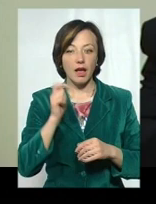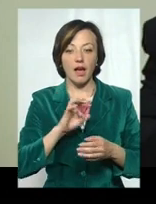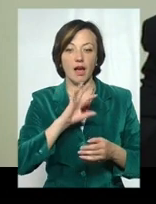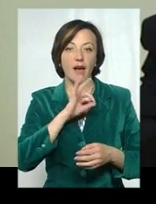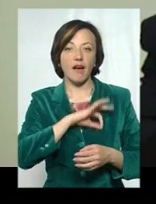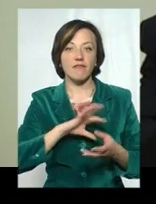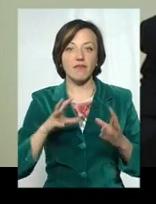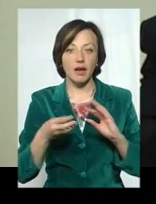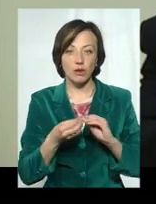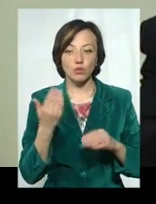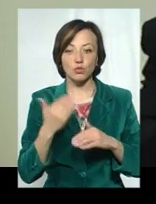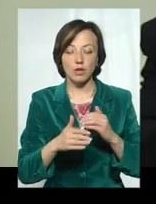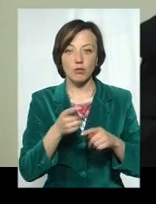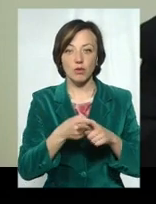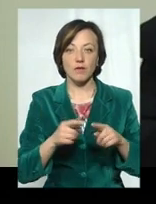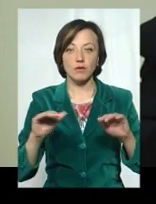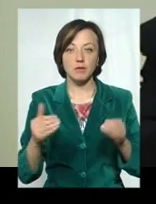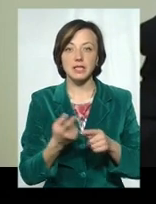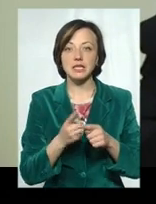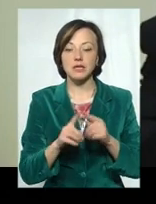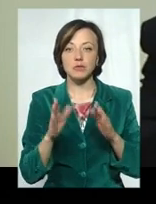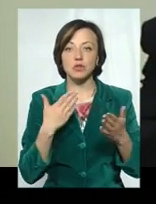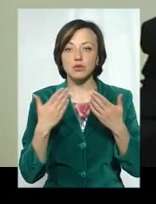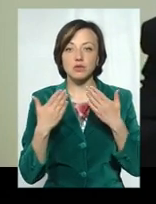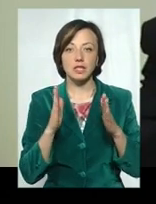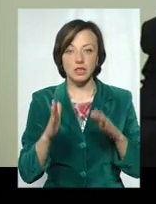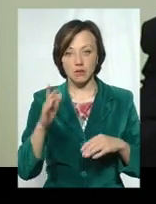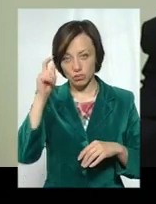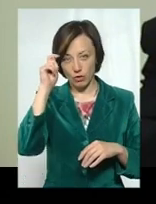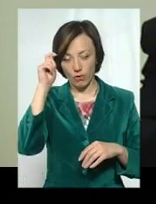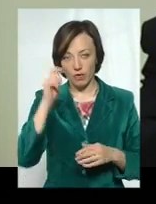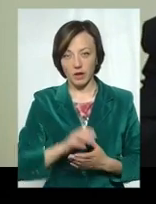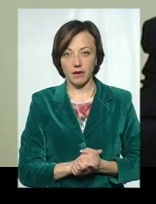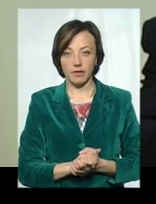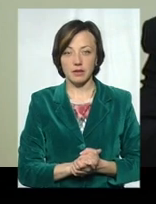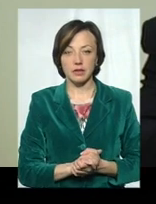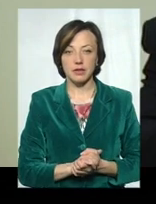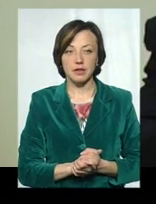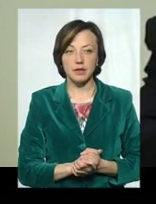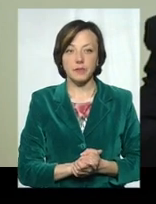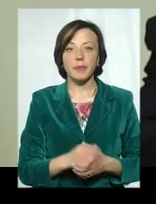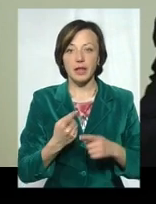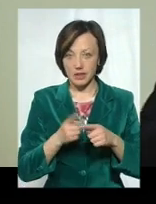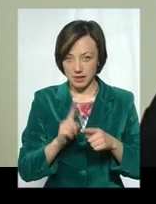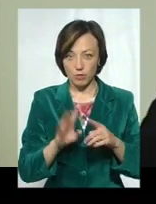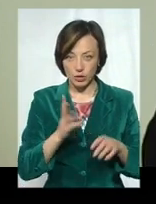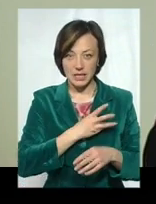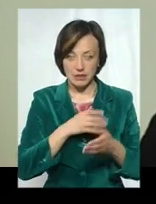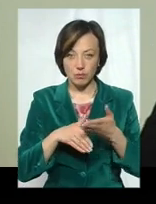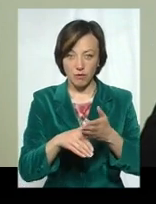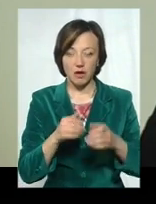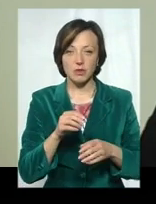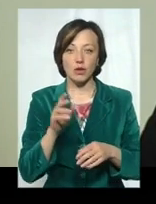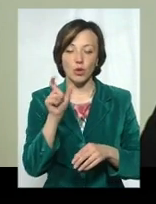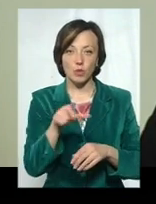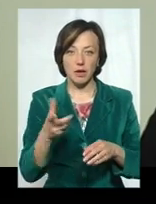нього уже в половину менший, тому що це буде стосуватися тільки чоловіків. А хіба це буде стимулювати людей платити